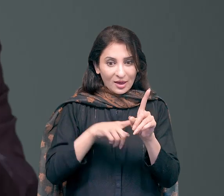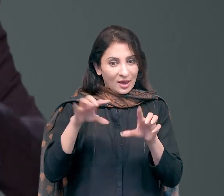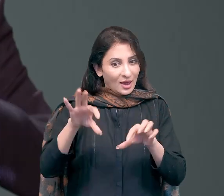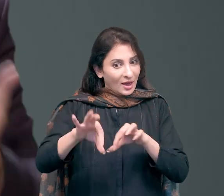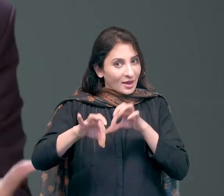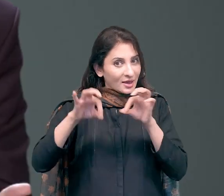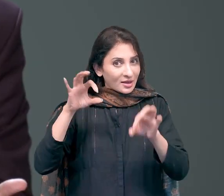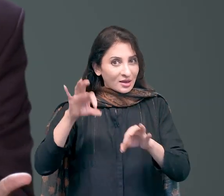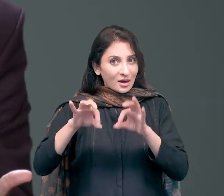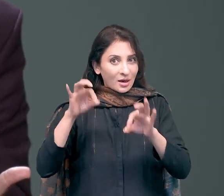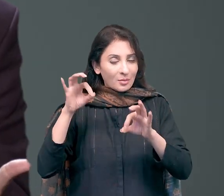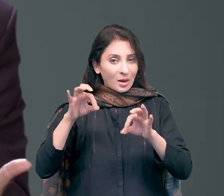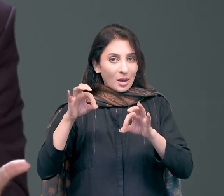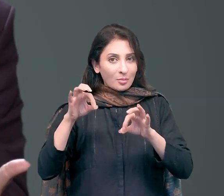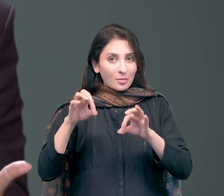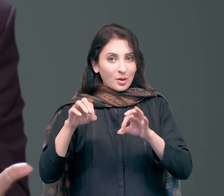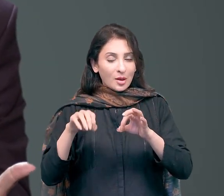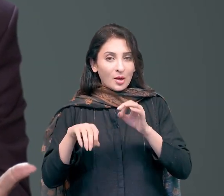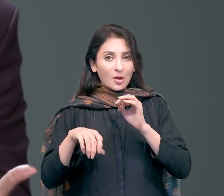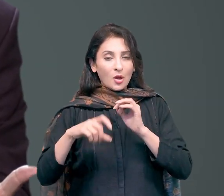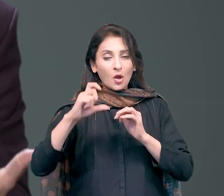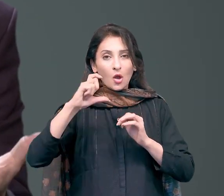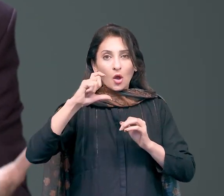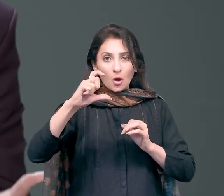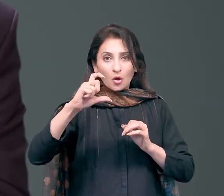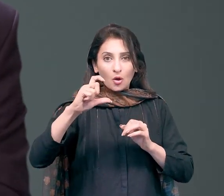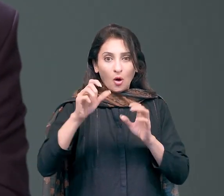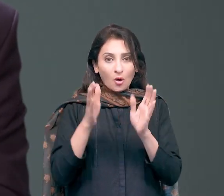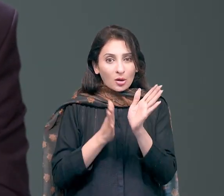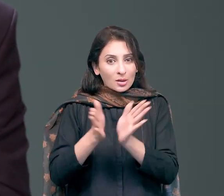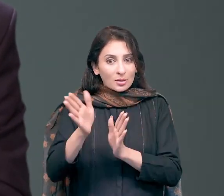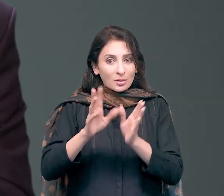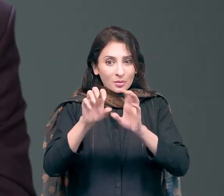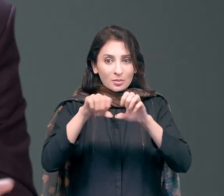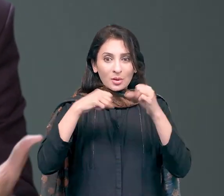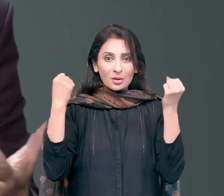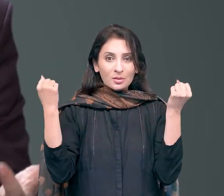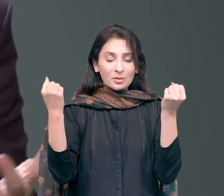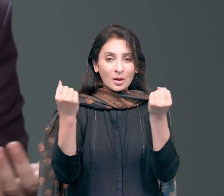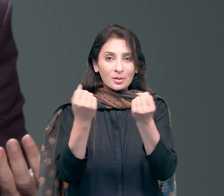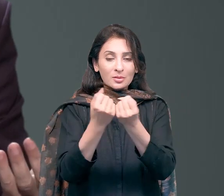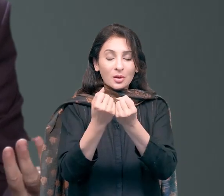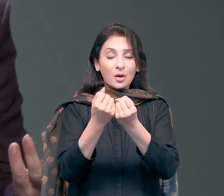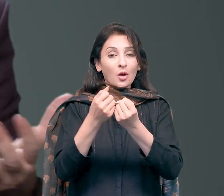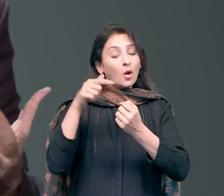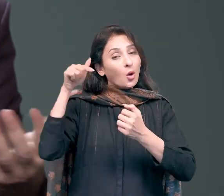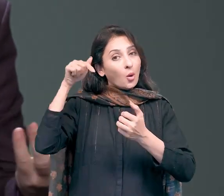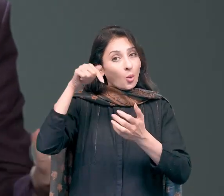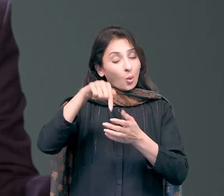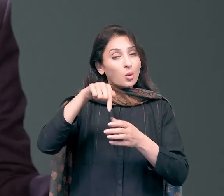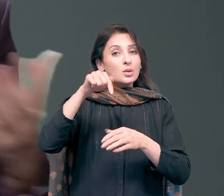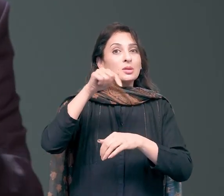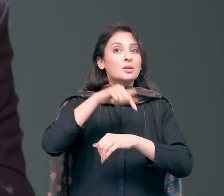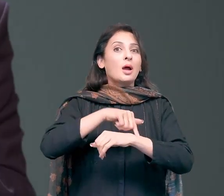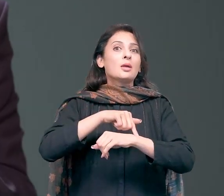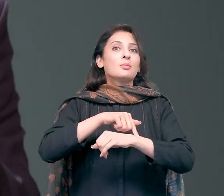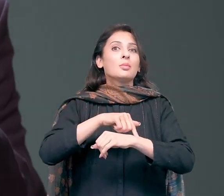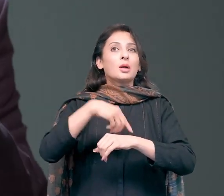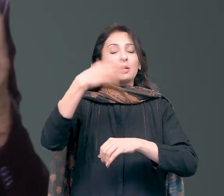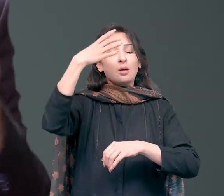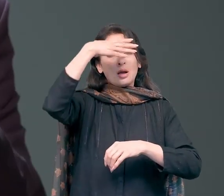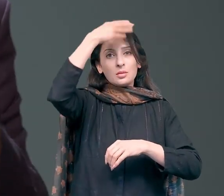میں۔ اس وقت زیادہ احساس ہوا قائد اعظم محمد علی جناح کو بھی کہ یار یہ جو صوبوں میں حکومتیں